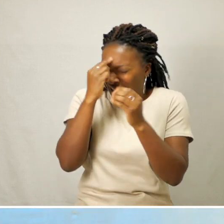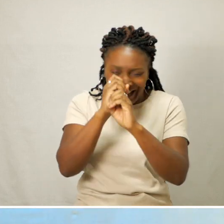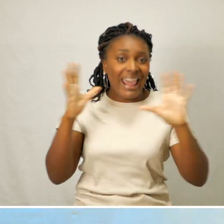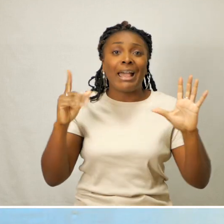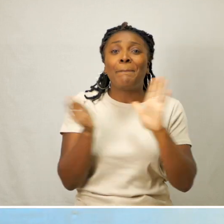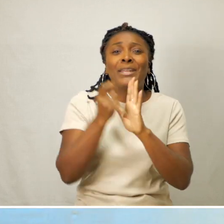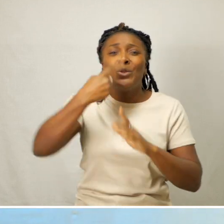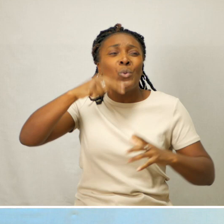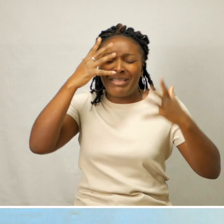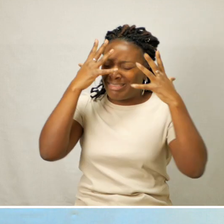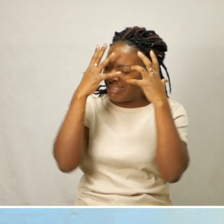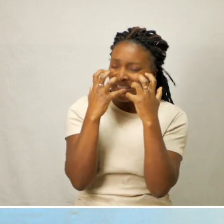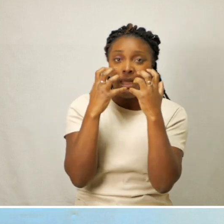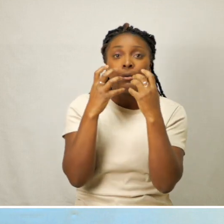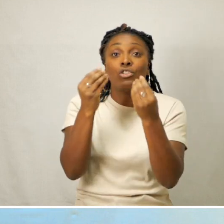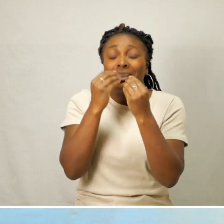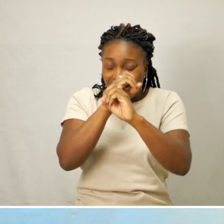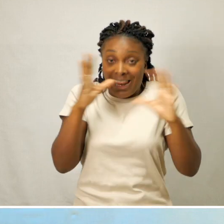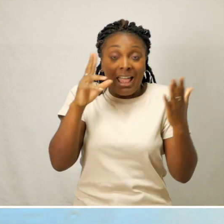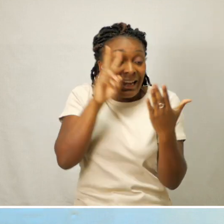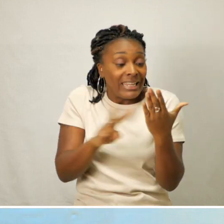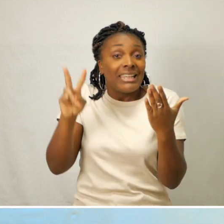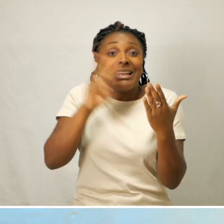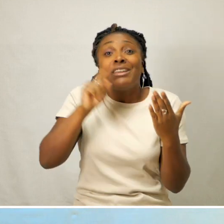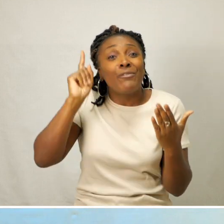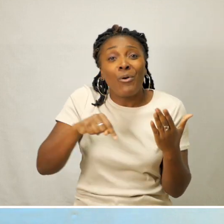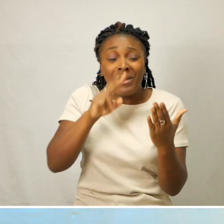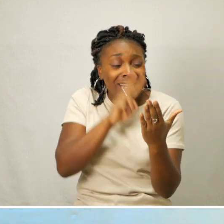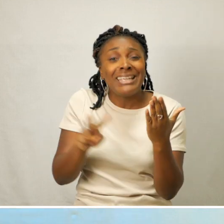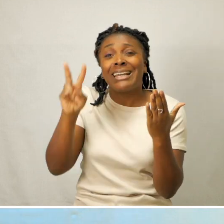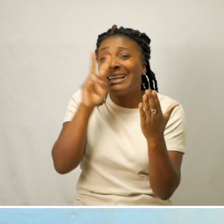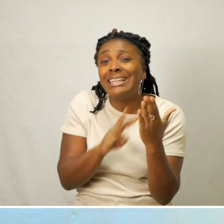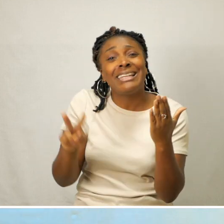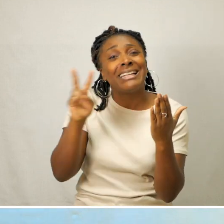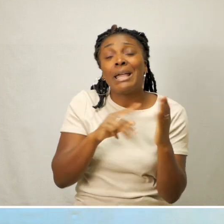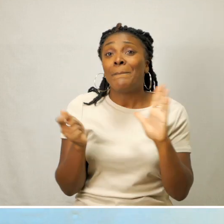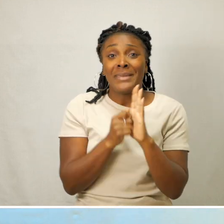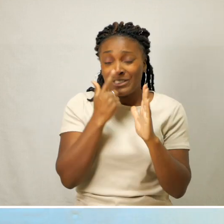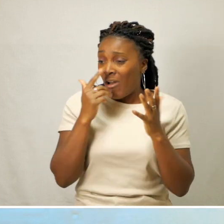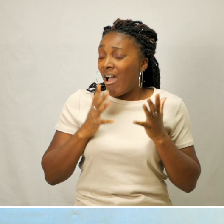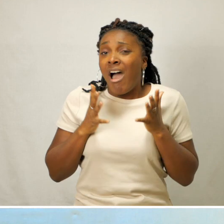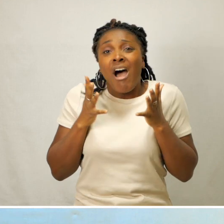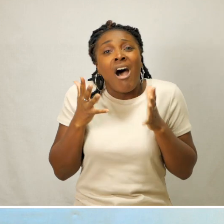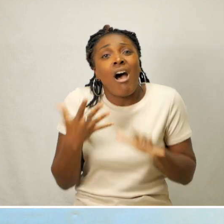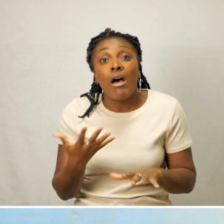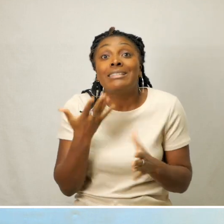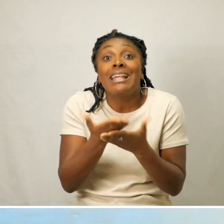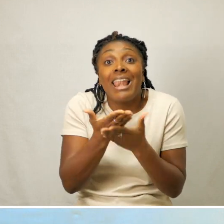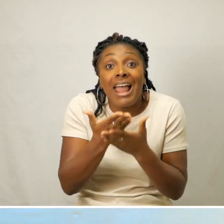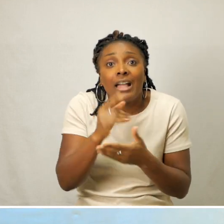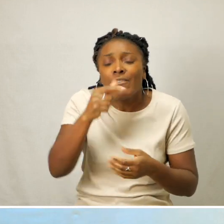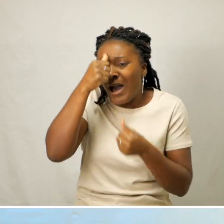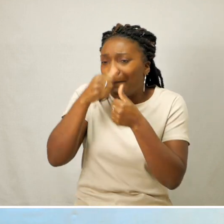sommes dans les ténèbres. C'est pour ça qu'il est bon de la méditer, de la repasser dans notre cœur. Quand nous sommes découragés, c'est là où nous devons nous